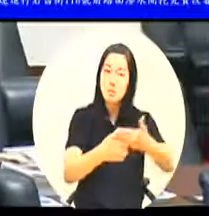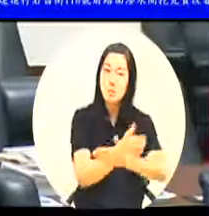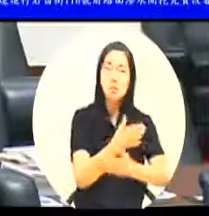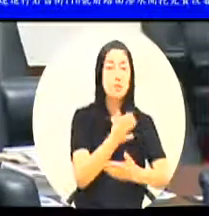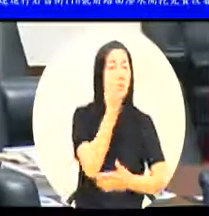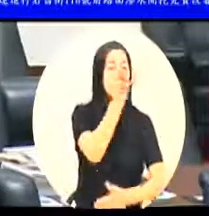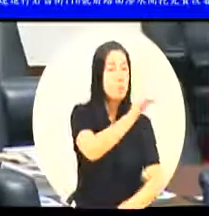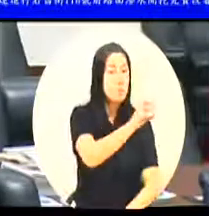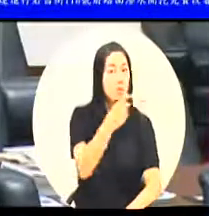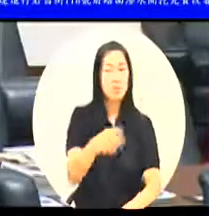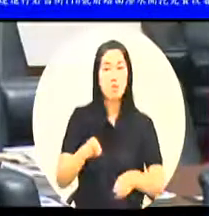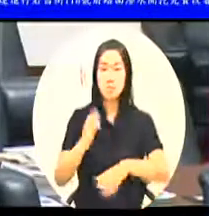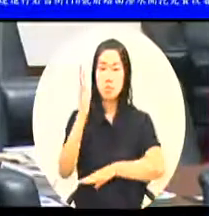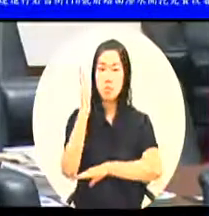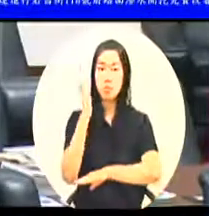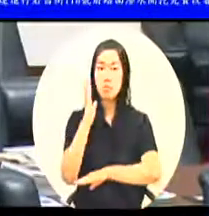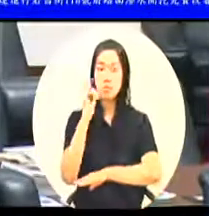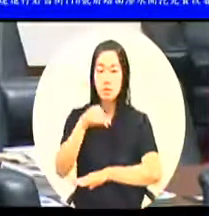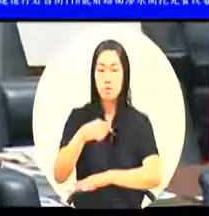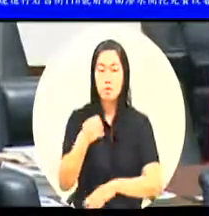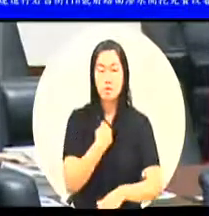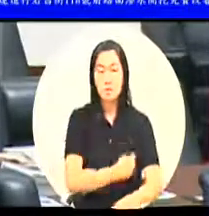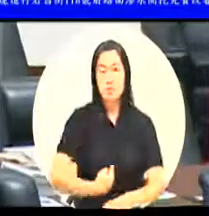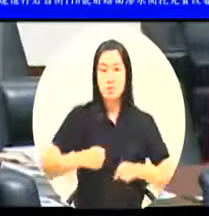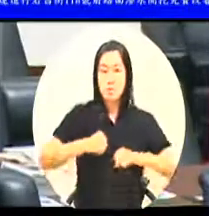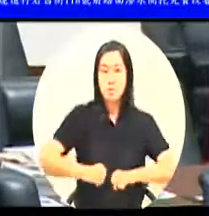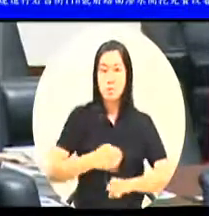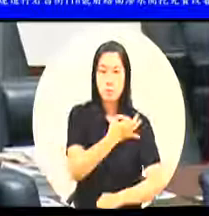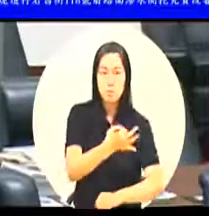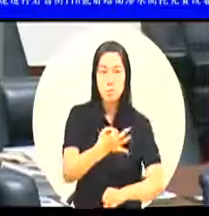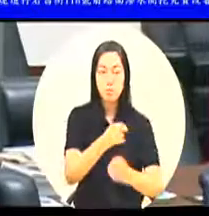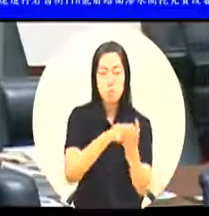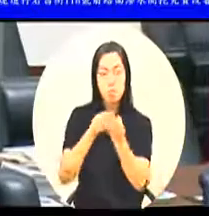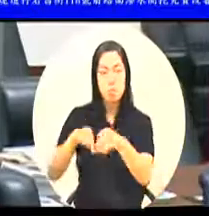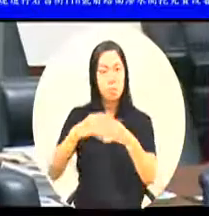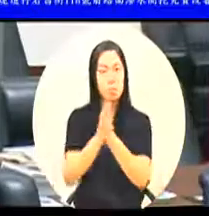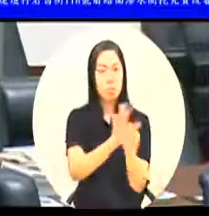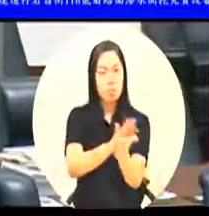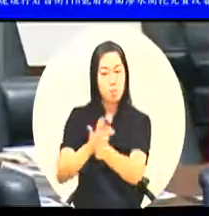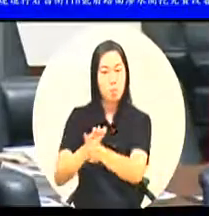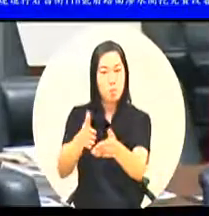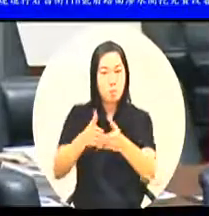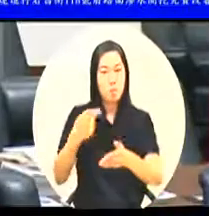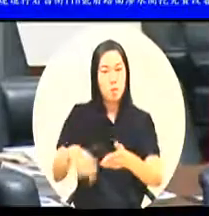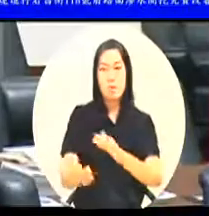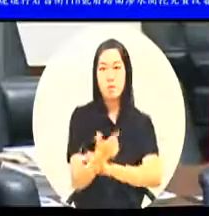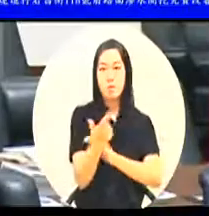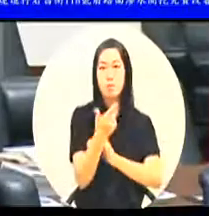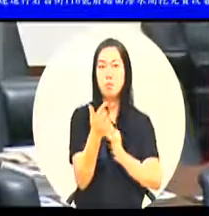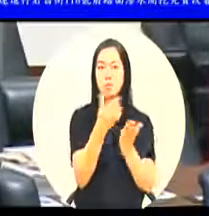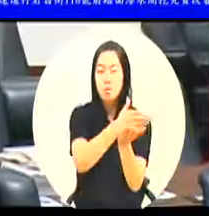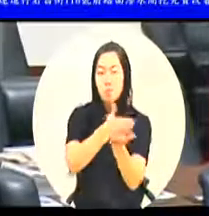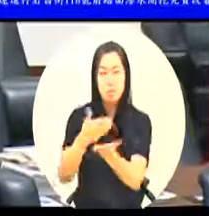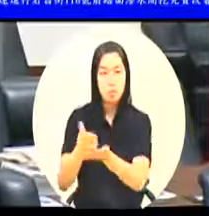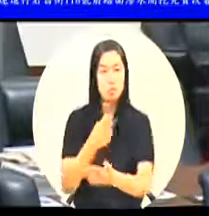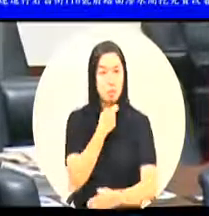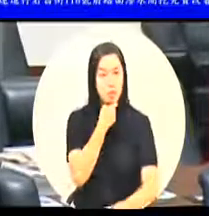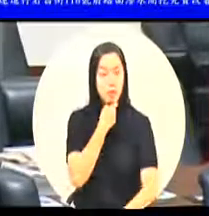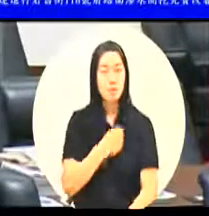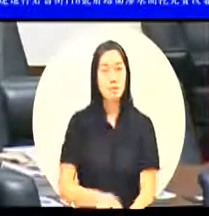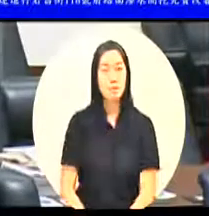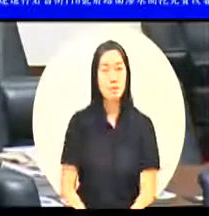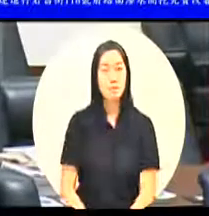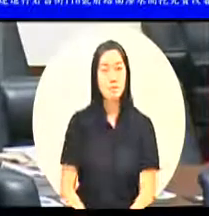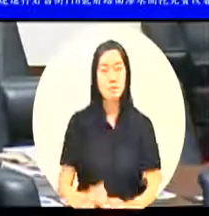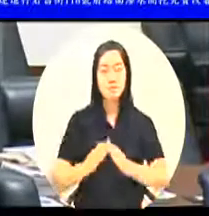的这些生命财产，都有相当的帮助，所以应该要早日来处理。请市长